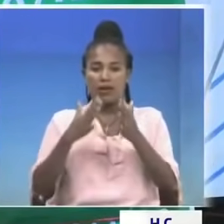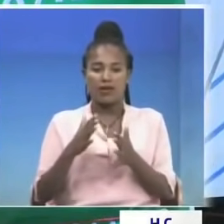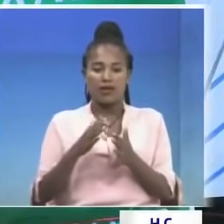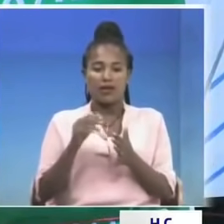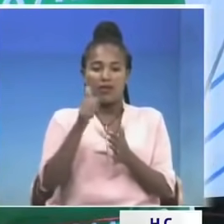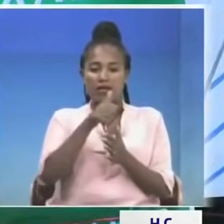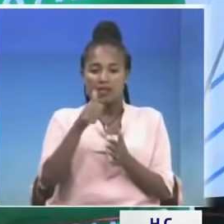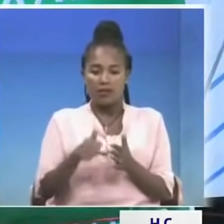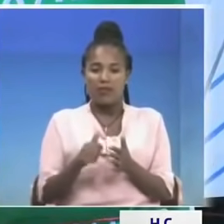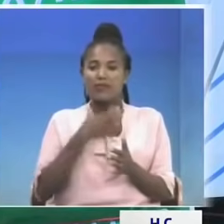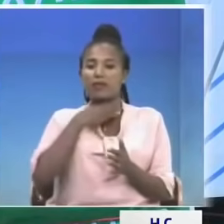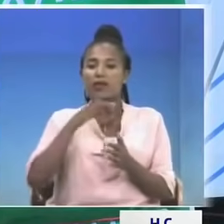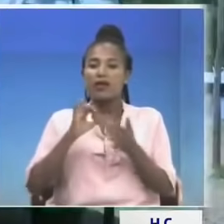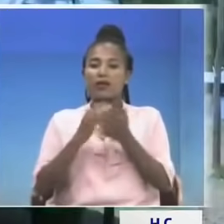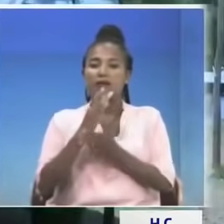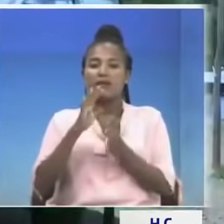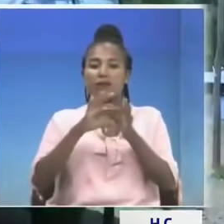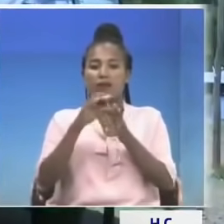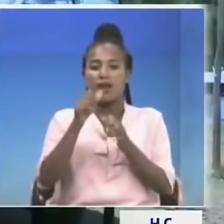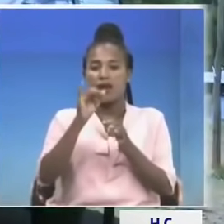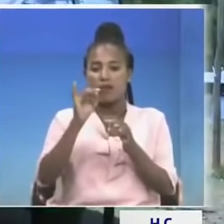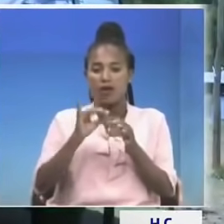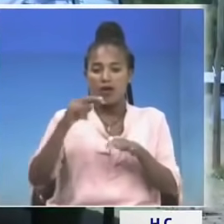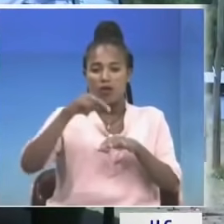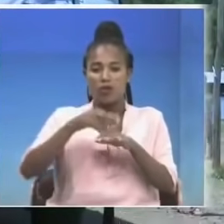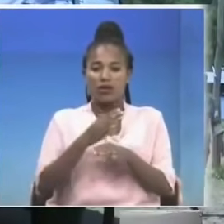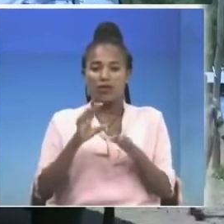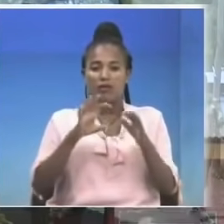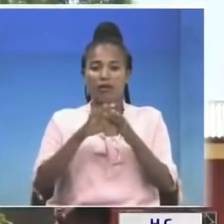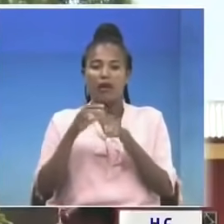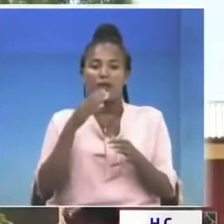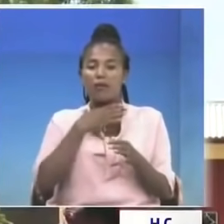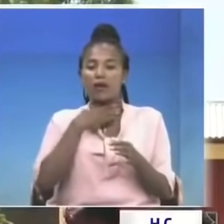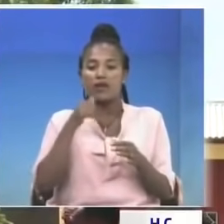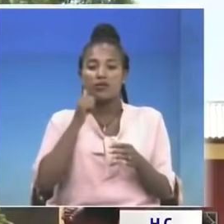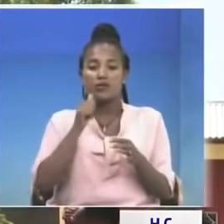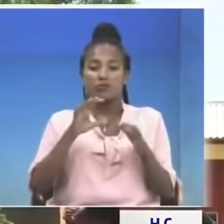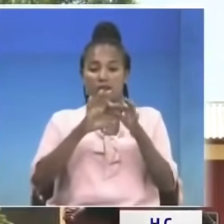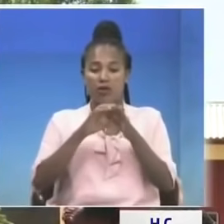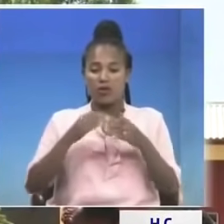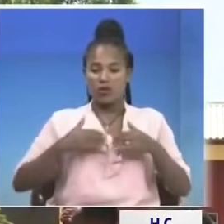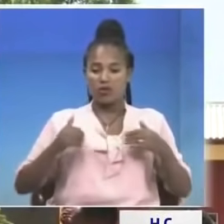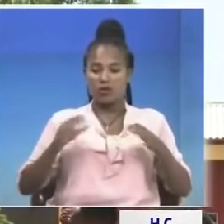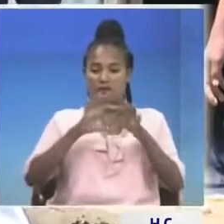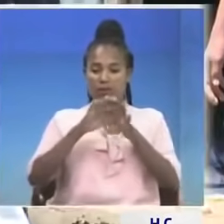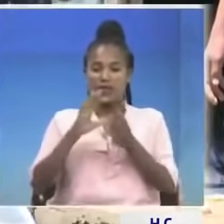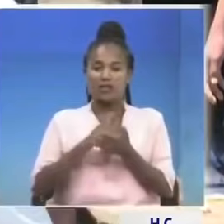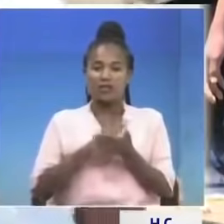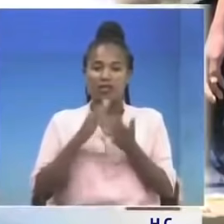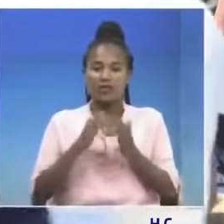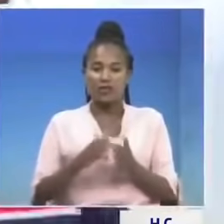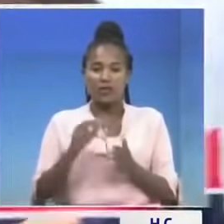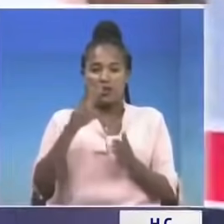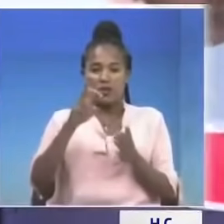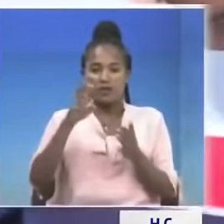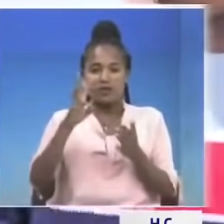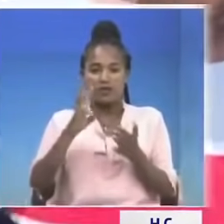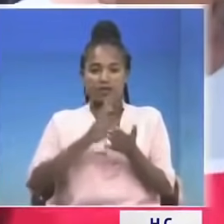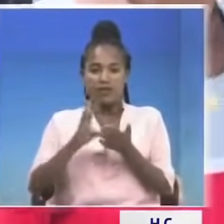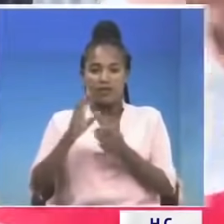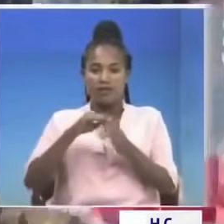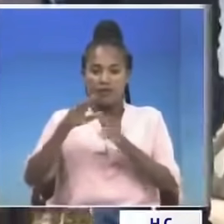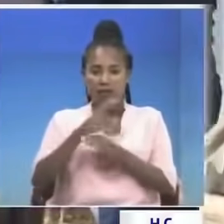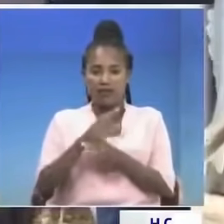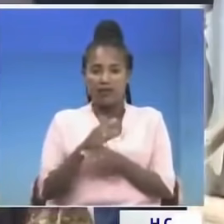በአዲስ አበባ አማራ ልማት ማህበር አልማ፣ ቁም ነገር ማህበር፣ አማራ ሴቶች ማህበርና አማራ ወጣቶች ማህበር የተሳተፉበት ከ2.6 ሚሊዮን ብር